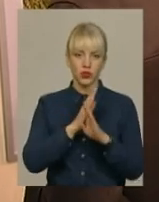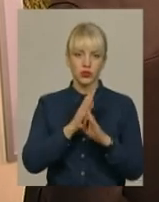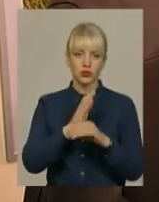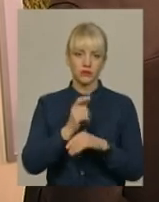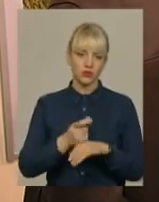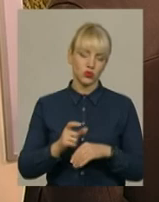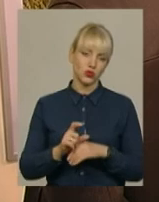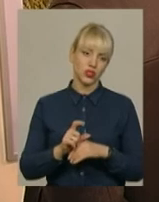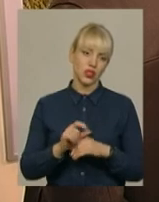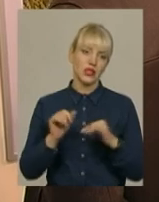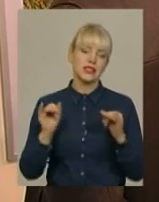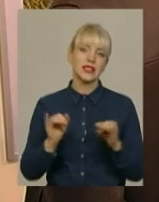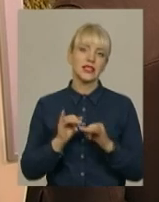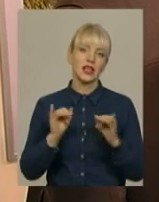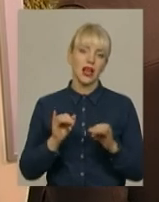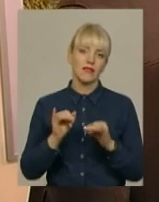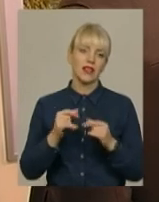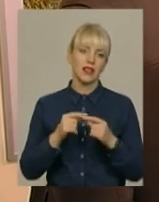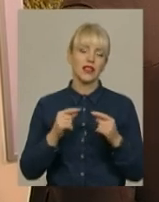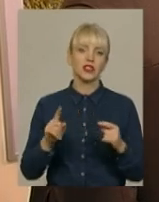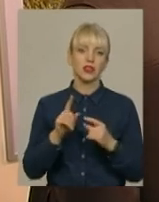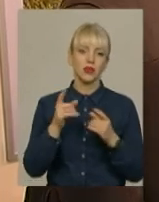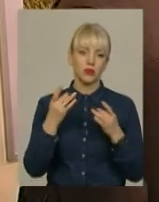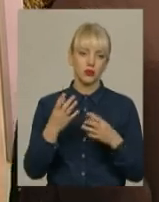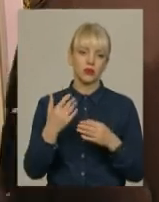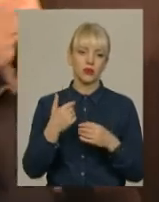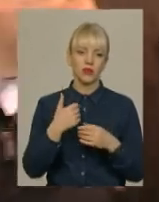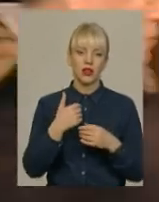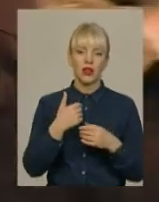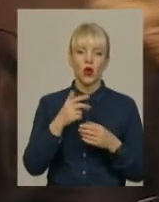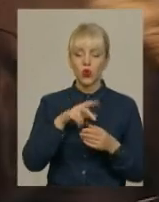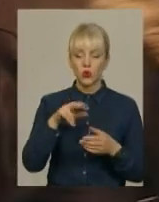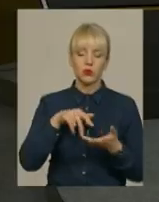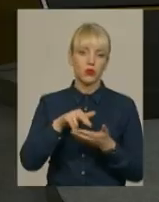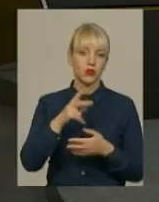дуже цікаві речі, які люди просто проходять мимо і не помічають.